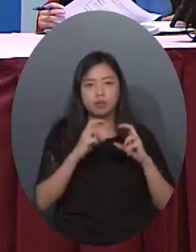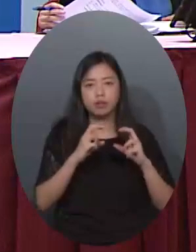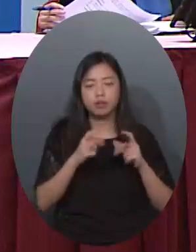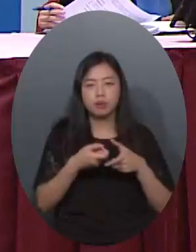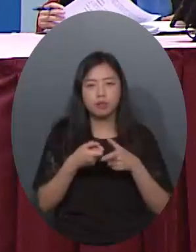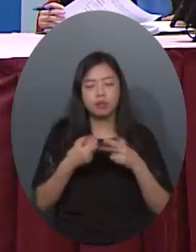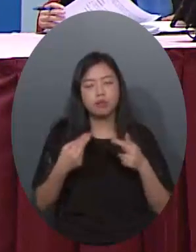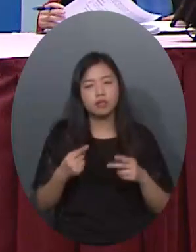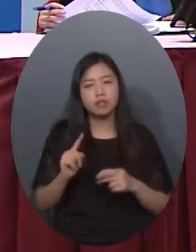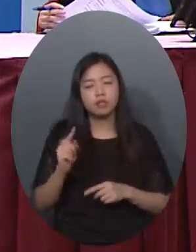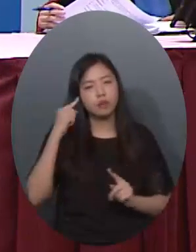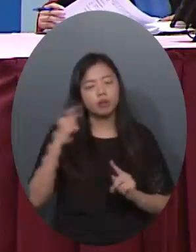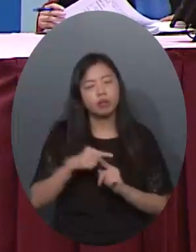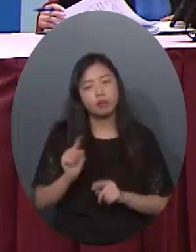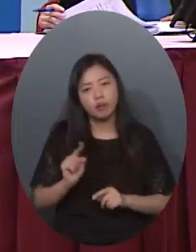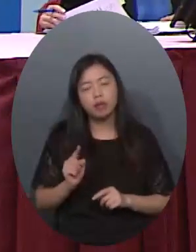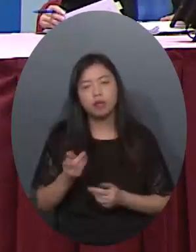是甚麼呢？麻煩主席。